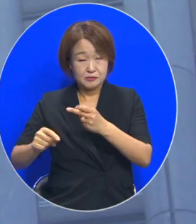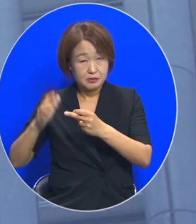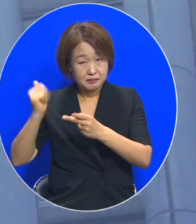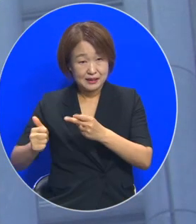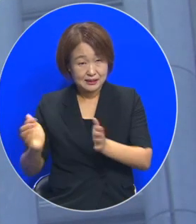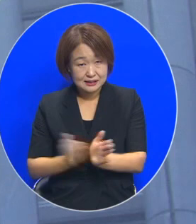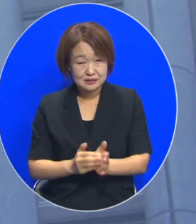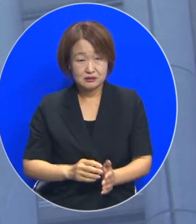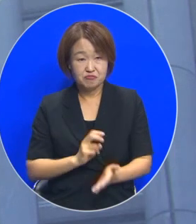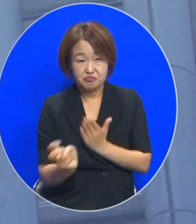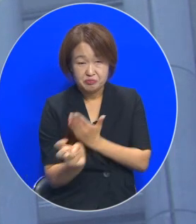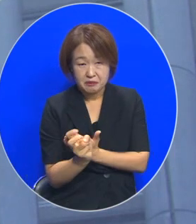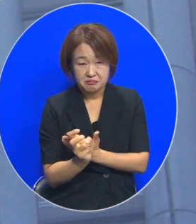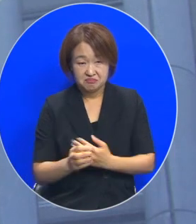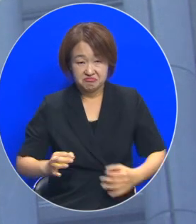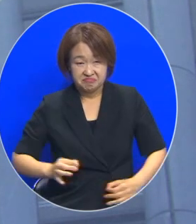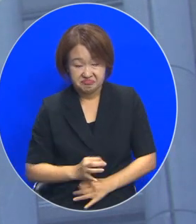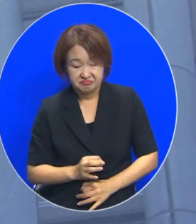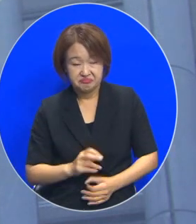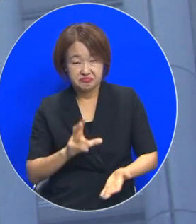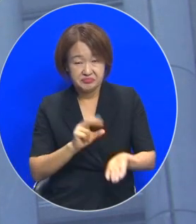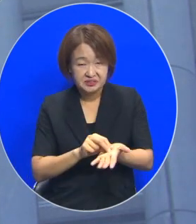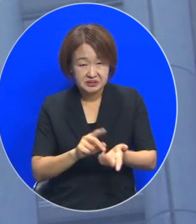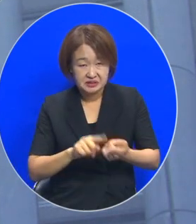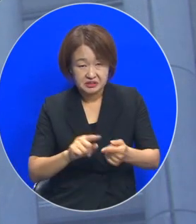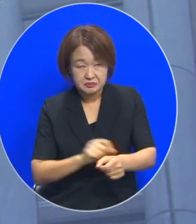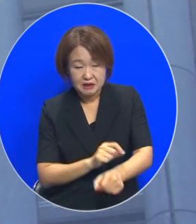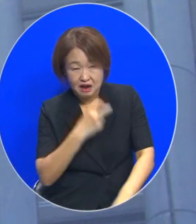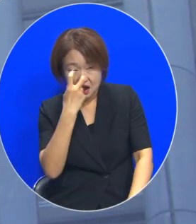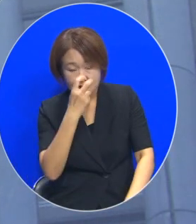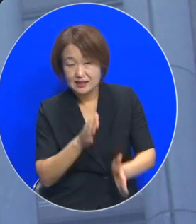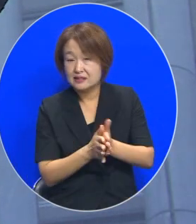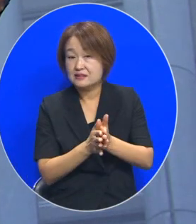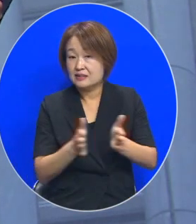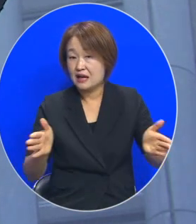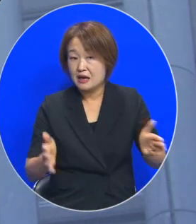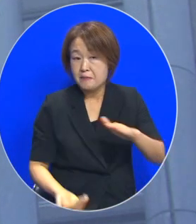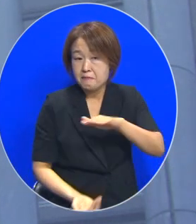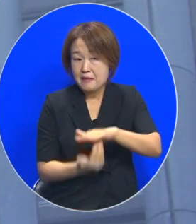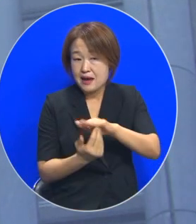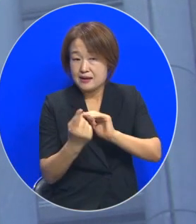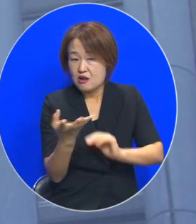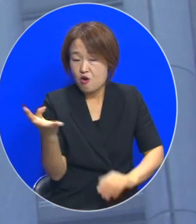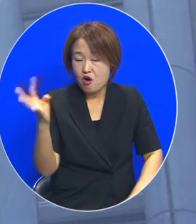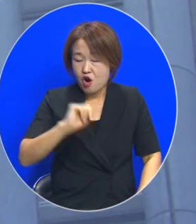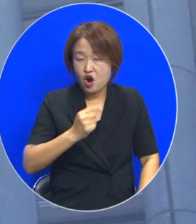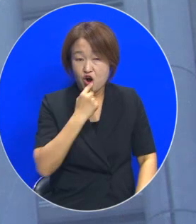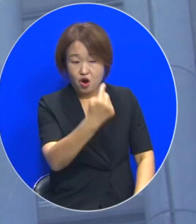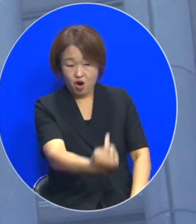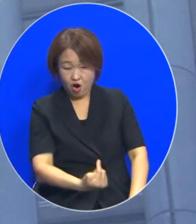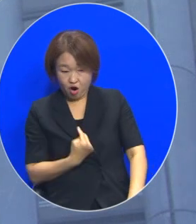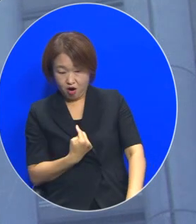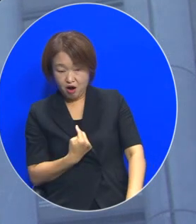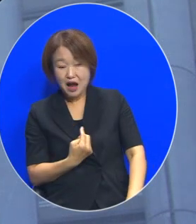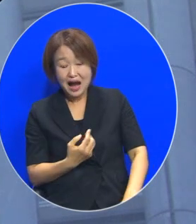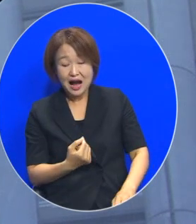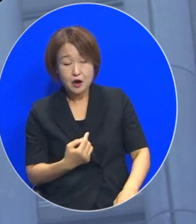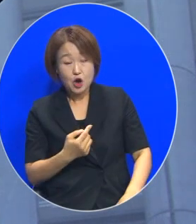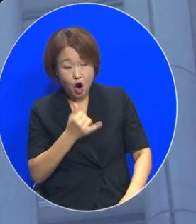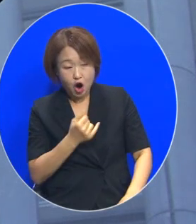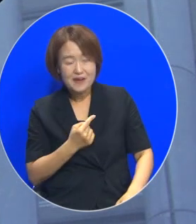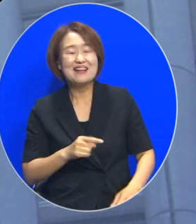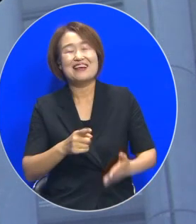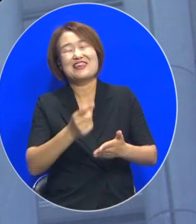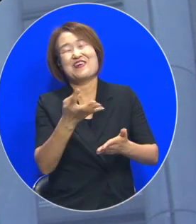보조금 부정수급 비리에 대한 특별 단속을 실시하는 한편 최대 1억원의 신고 보상금을 적극적으로 취급하기로